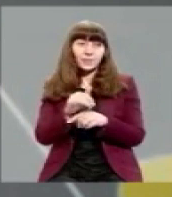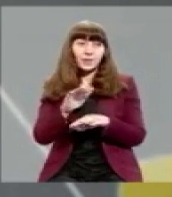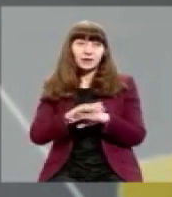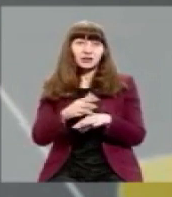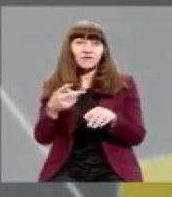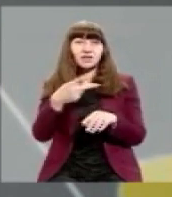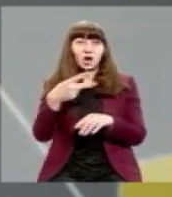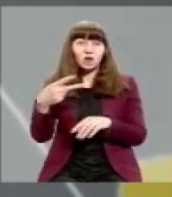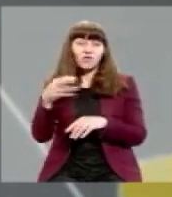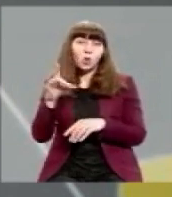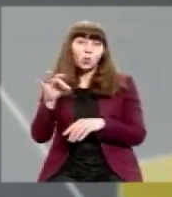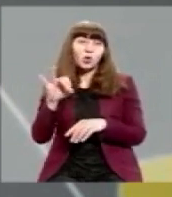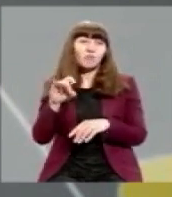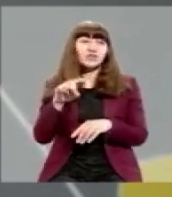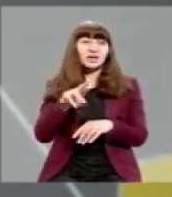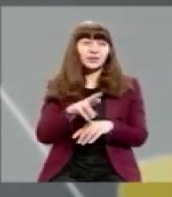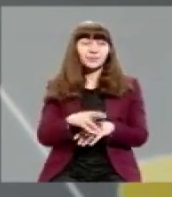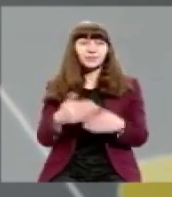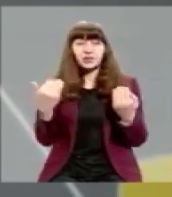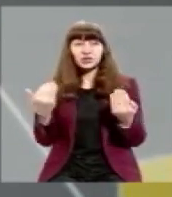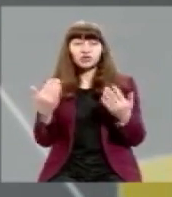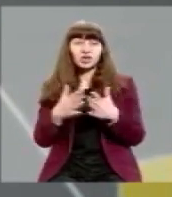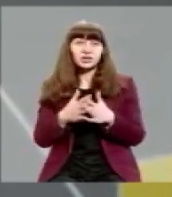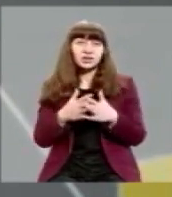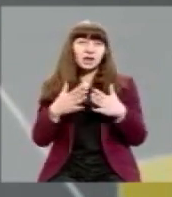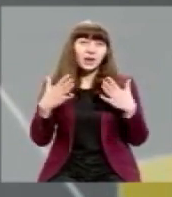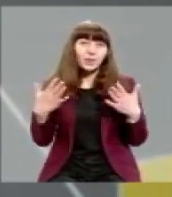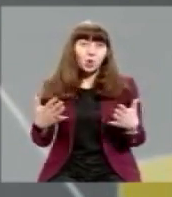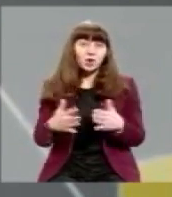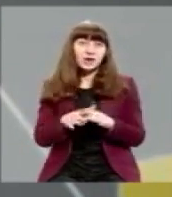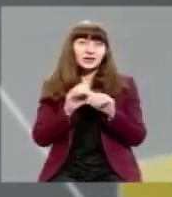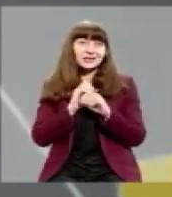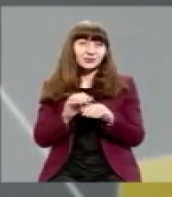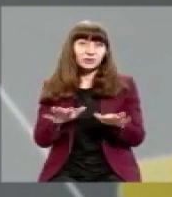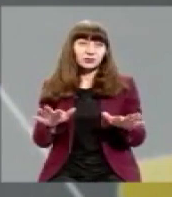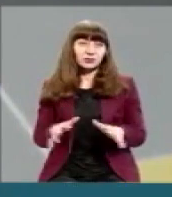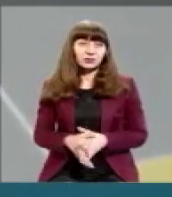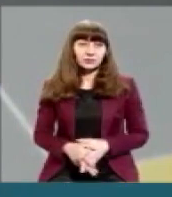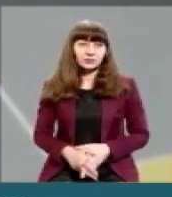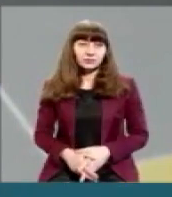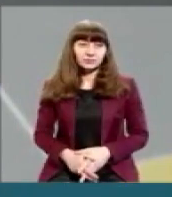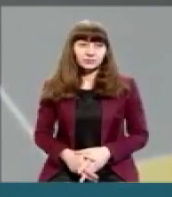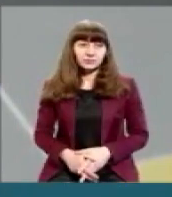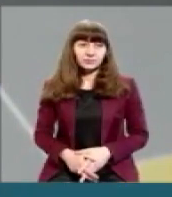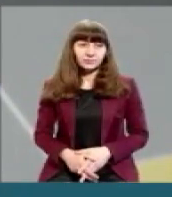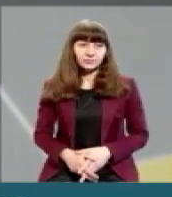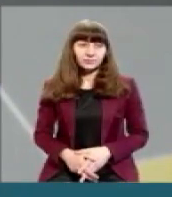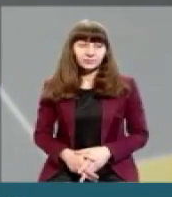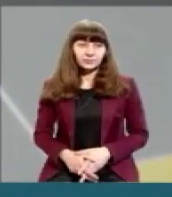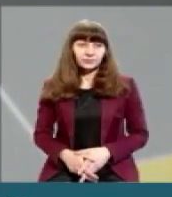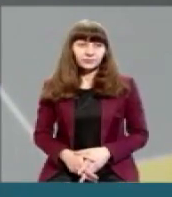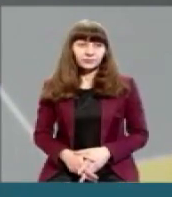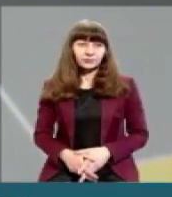второго уровня. И сейчас наиболее как бы больше и набирает